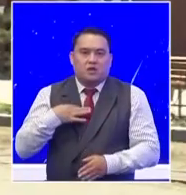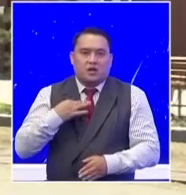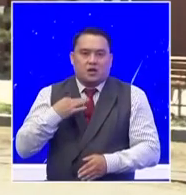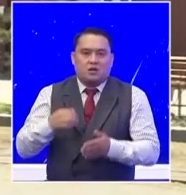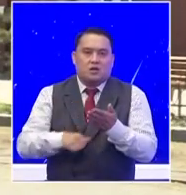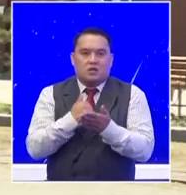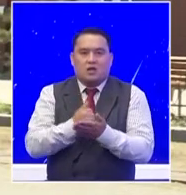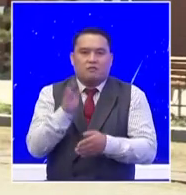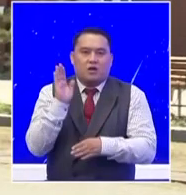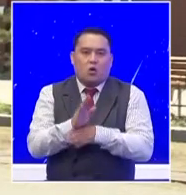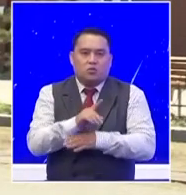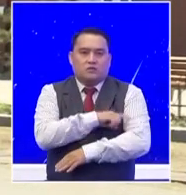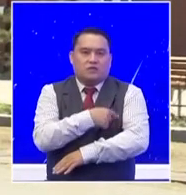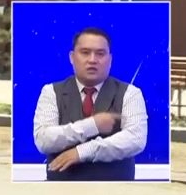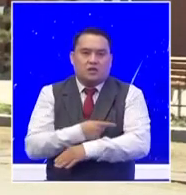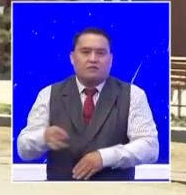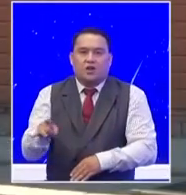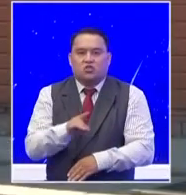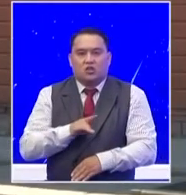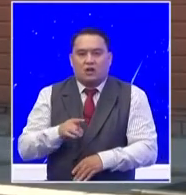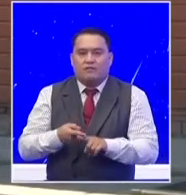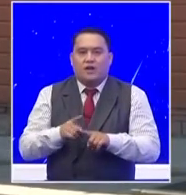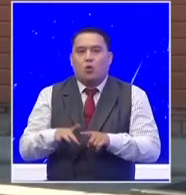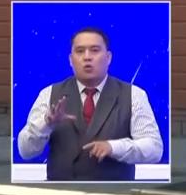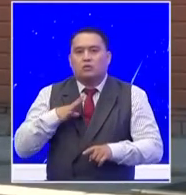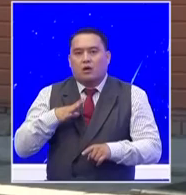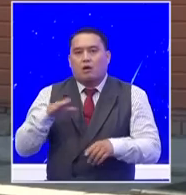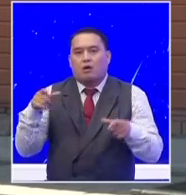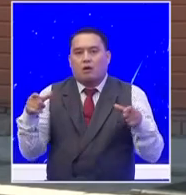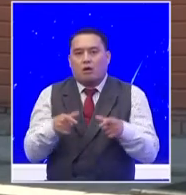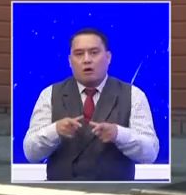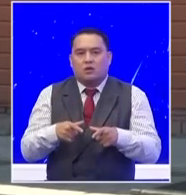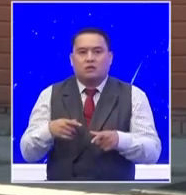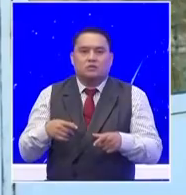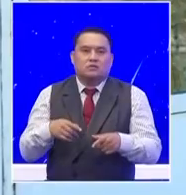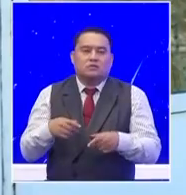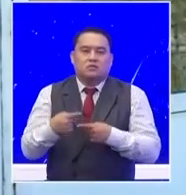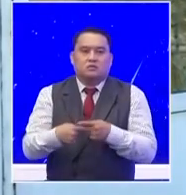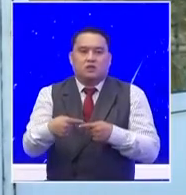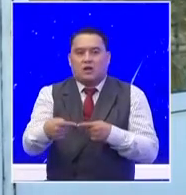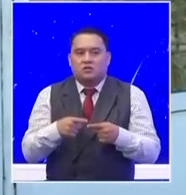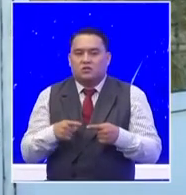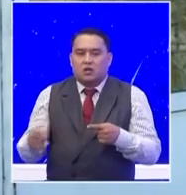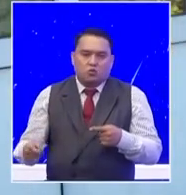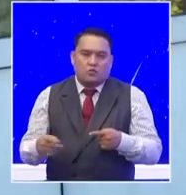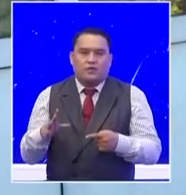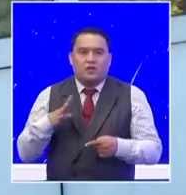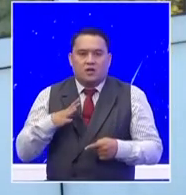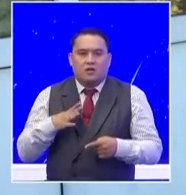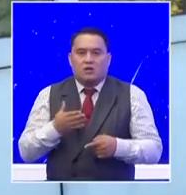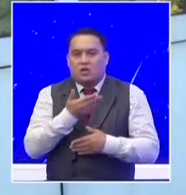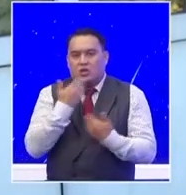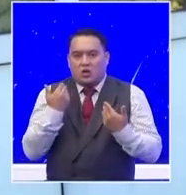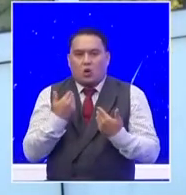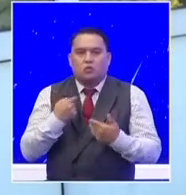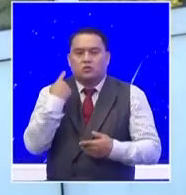пренебрежение постановлением главного государственного санитарного врача региона. Имело место несоблюдение карантинных мер, дистанцирование, отсутствие